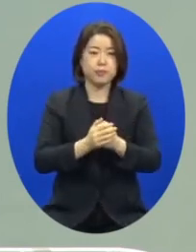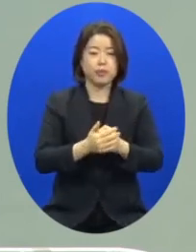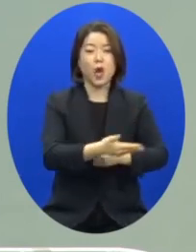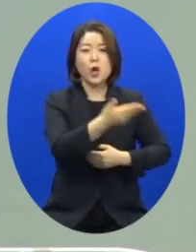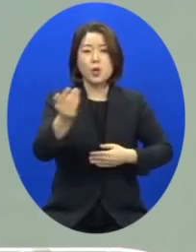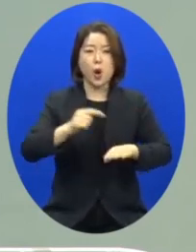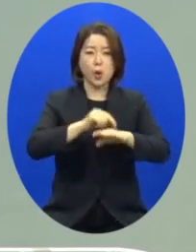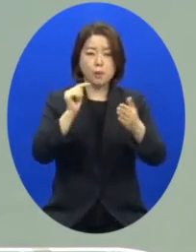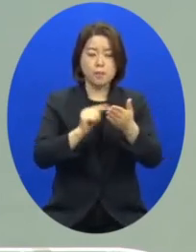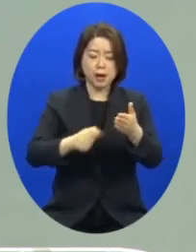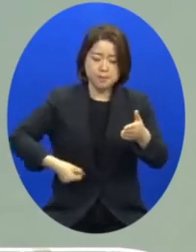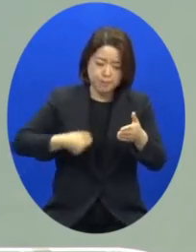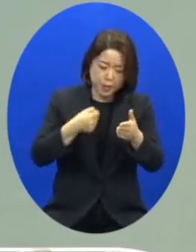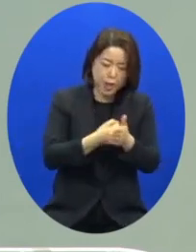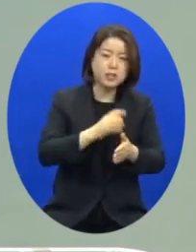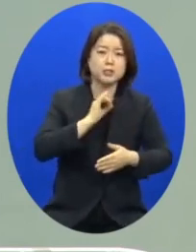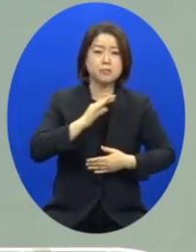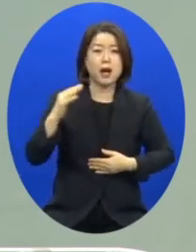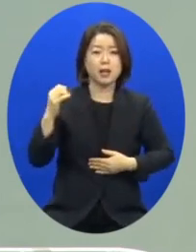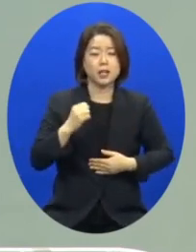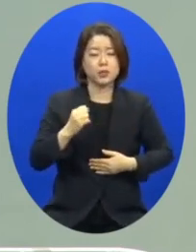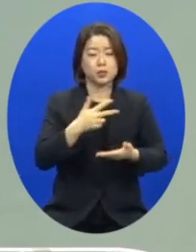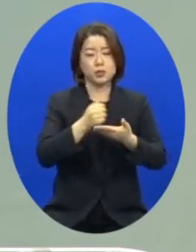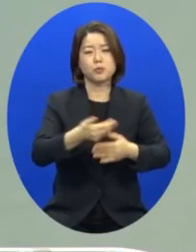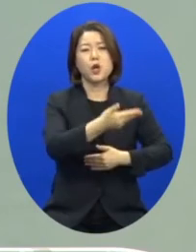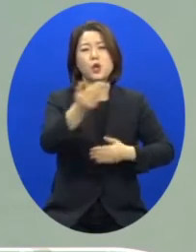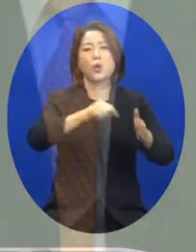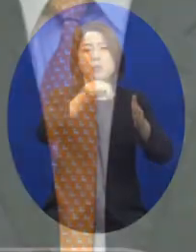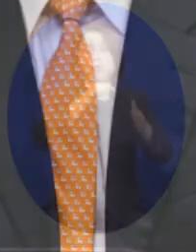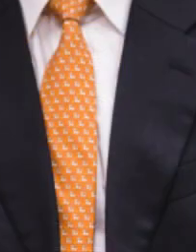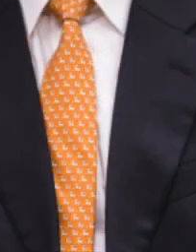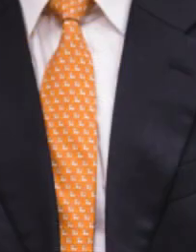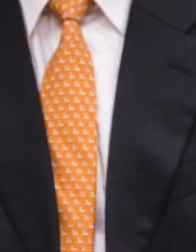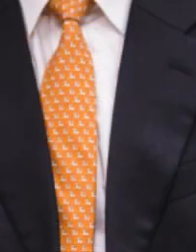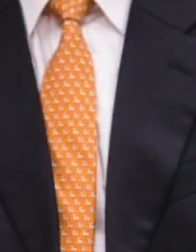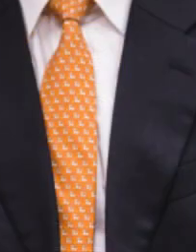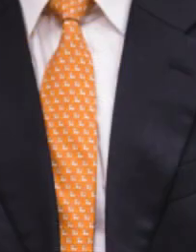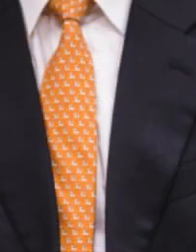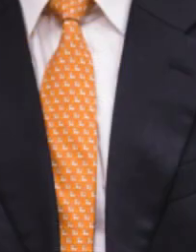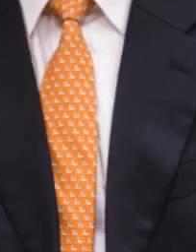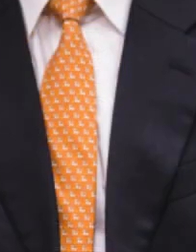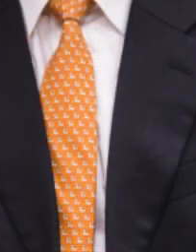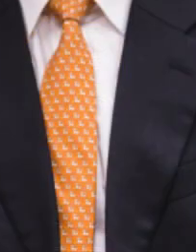결심 만으로도 주님은 여러분 속에 역사 하게 되실 것입니다